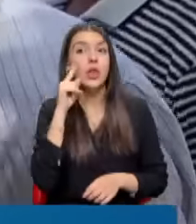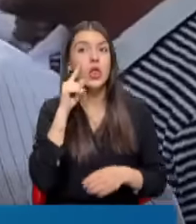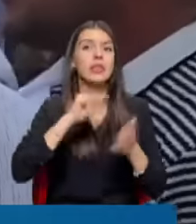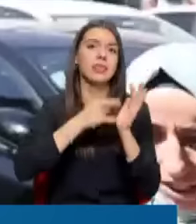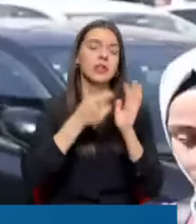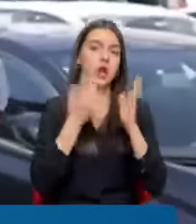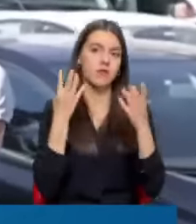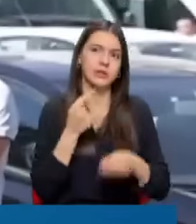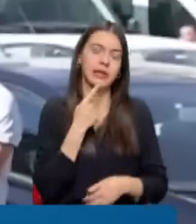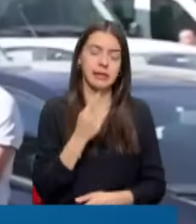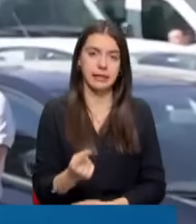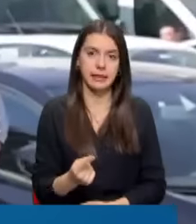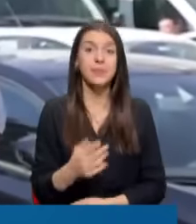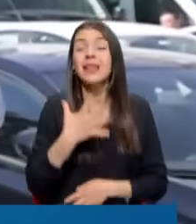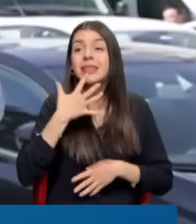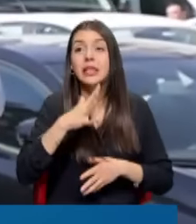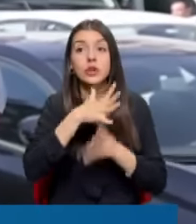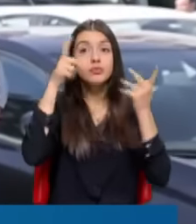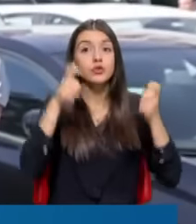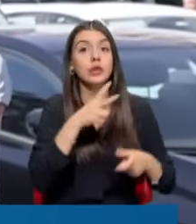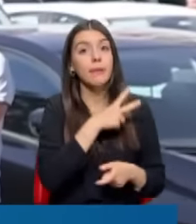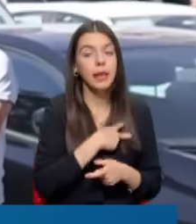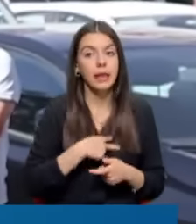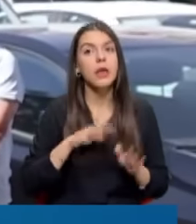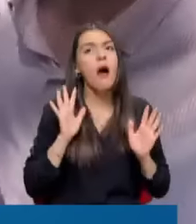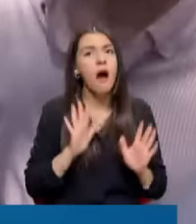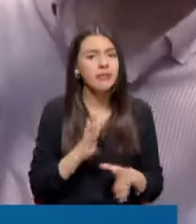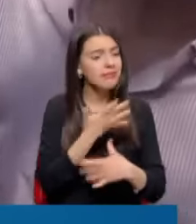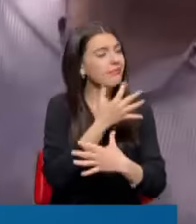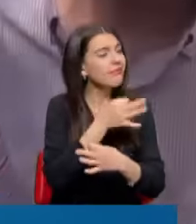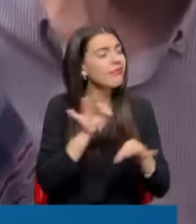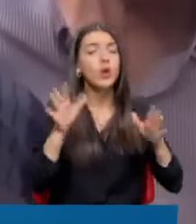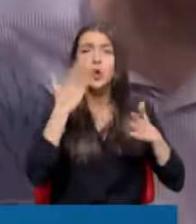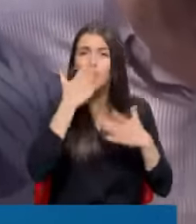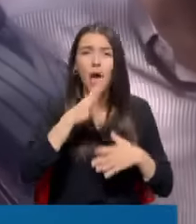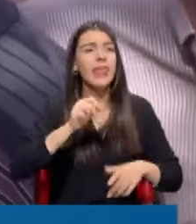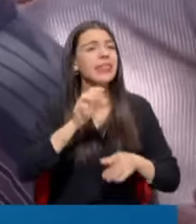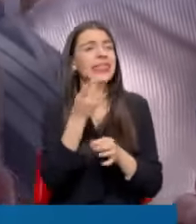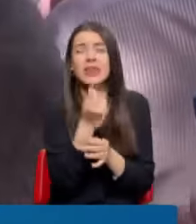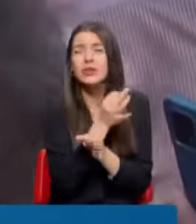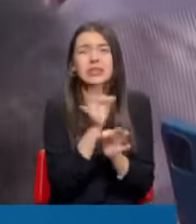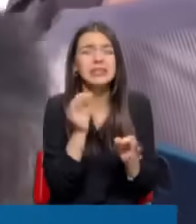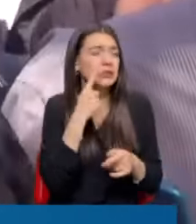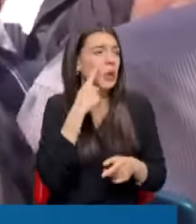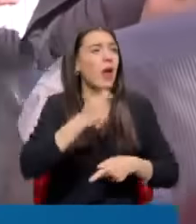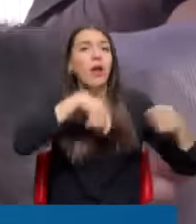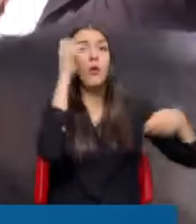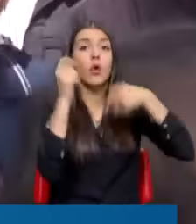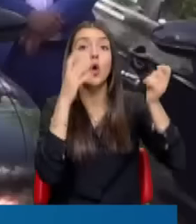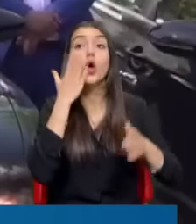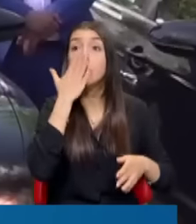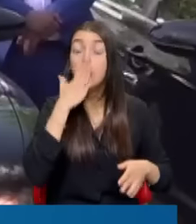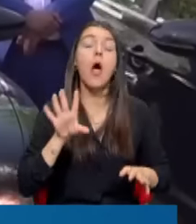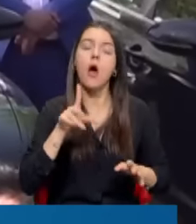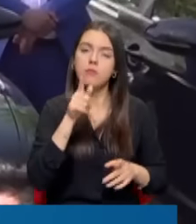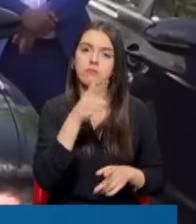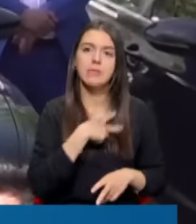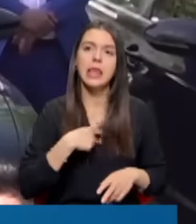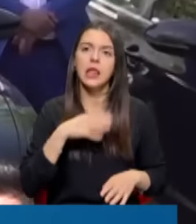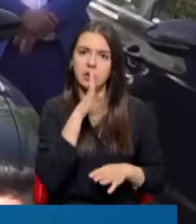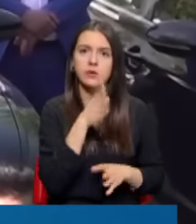sağlayacaklarını söyledi. Denizli Büyükşehir Belediyesi artık şatafatın olmadığı, gereksiz harcamanın yapılmadığı bir belediye olacak dedi. Bu